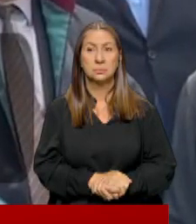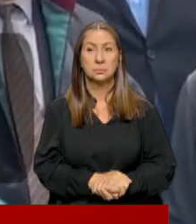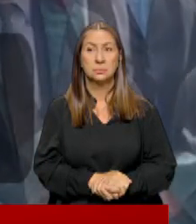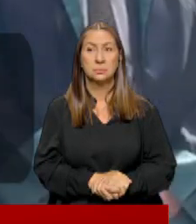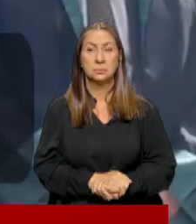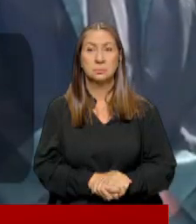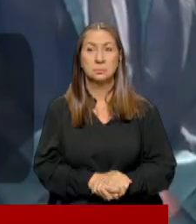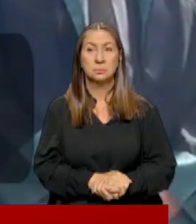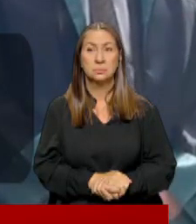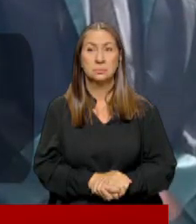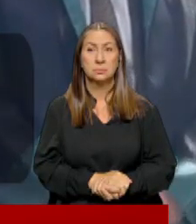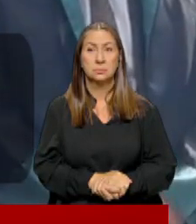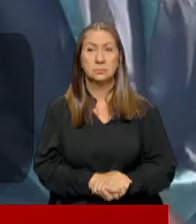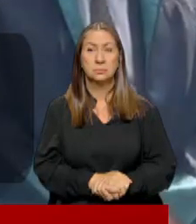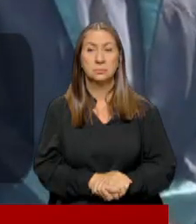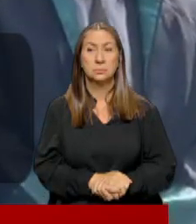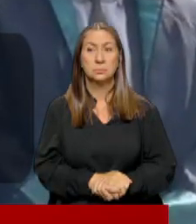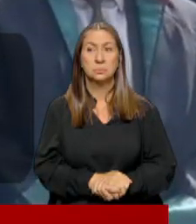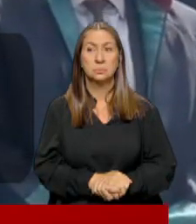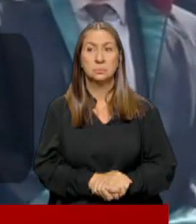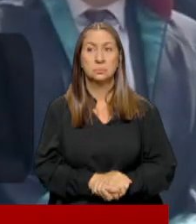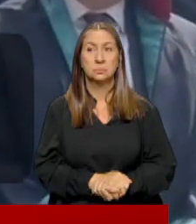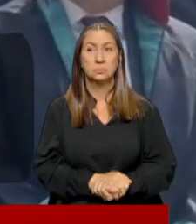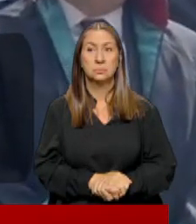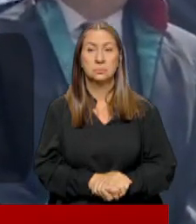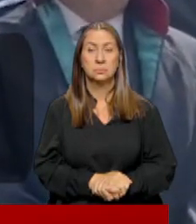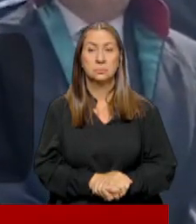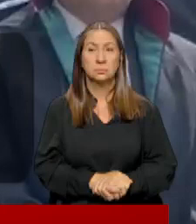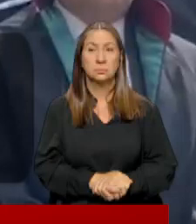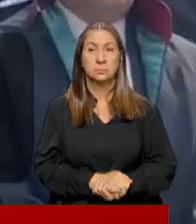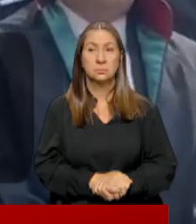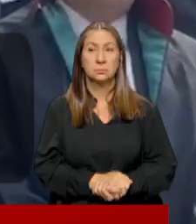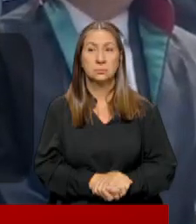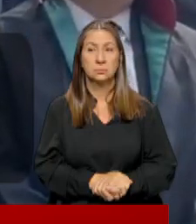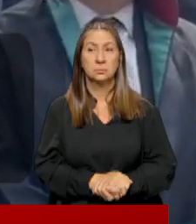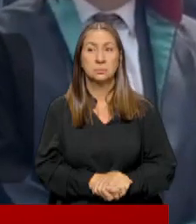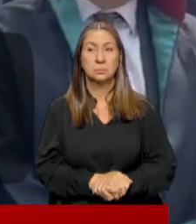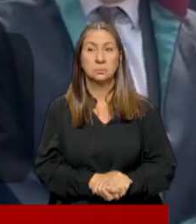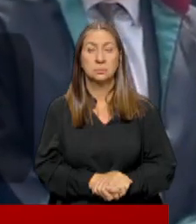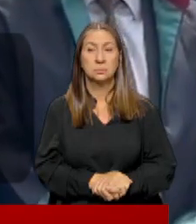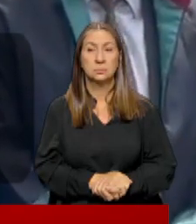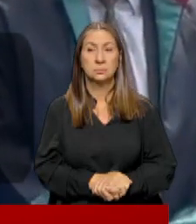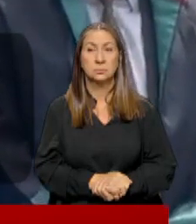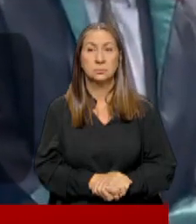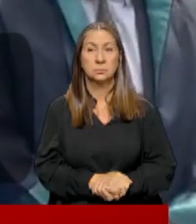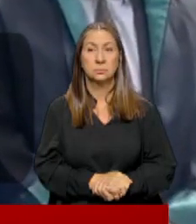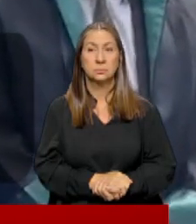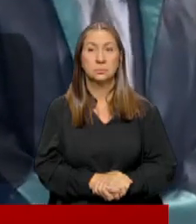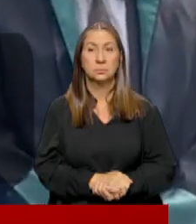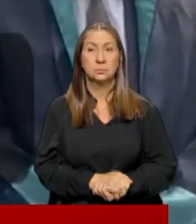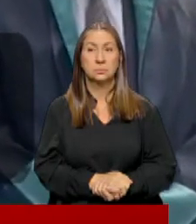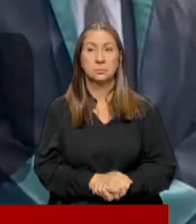üzere geldik. Katip Bey geliyor, yok savcımız hastanede, yok savcımız gelmedi, yok biraz daha bekleyin, yok